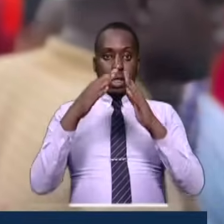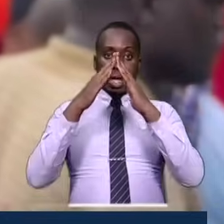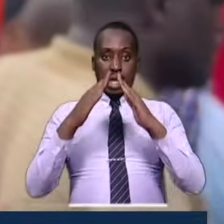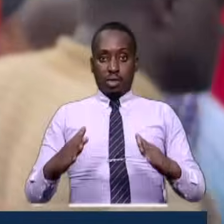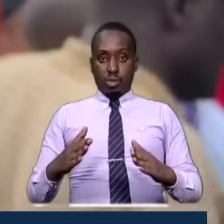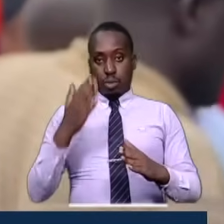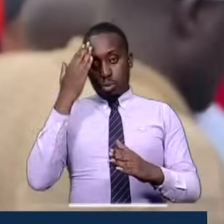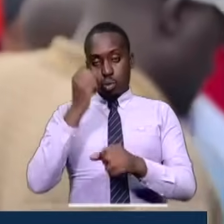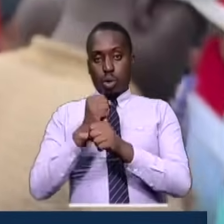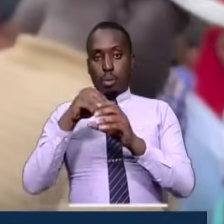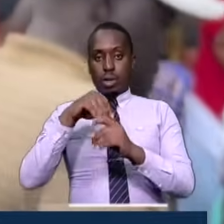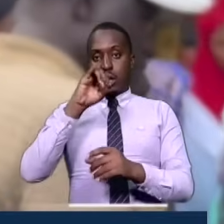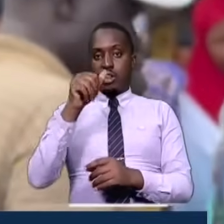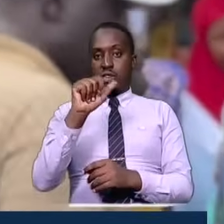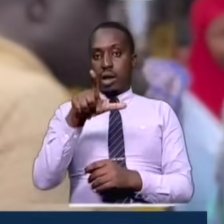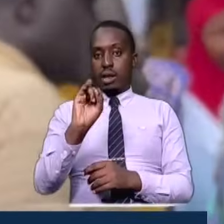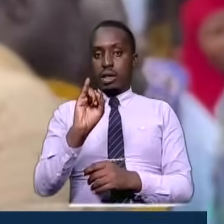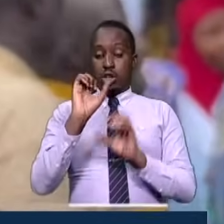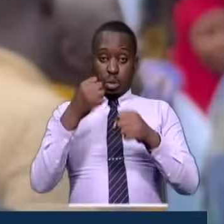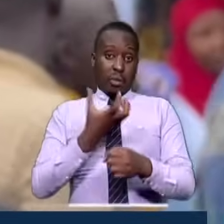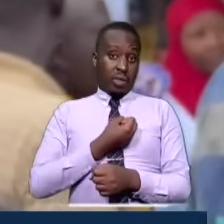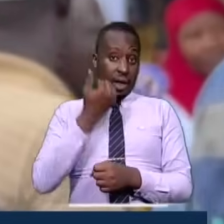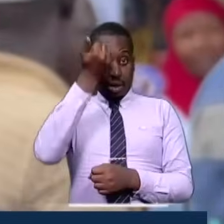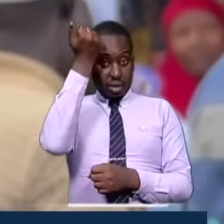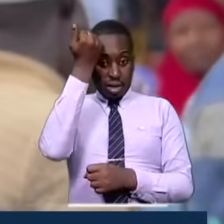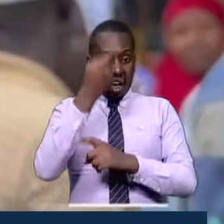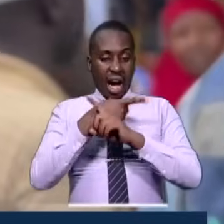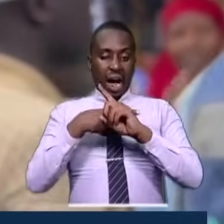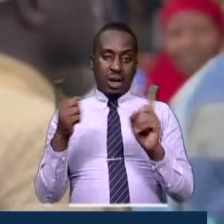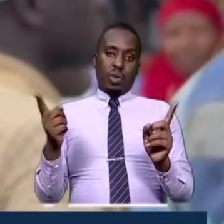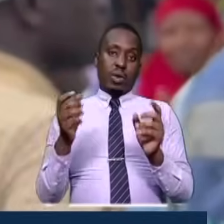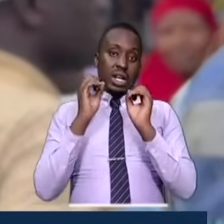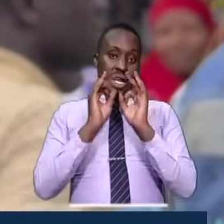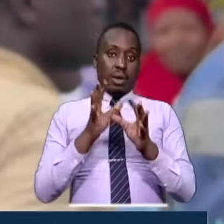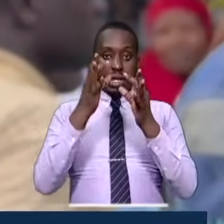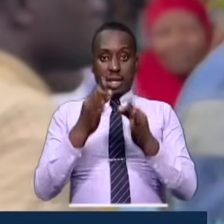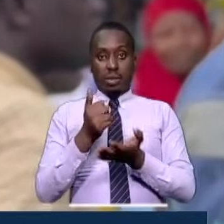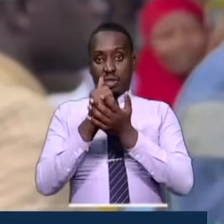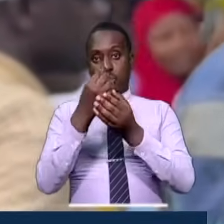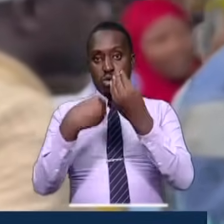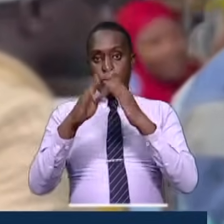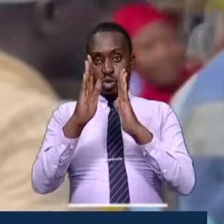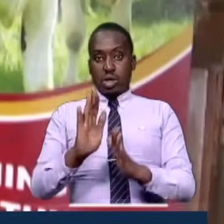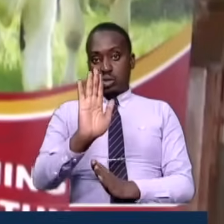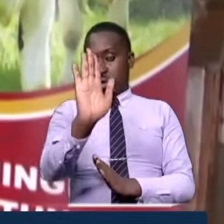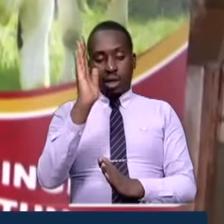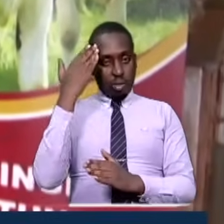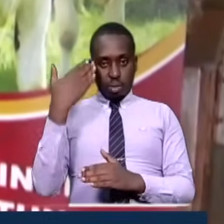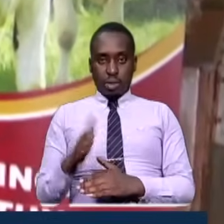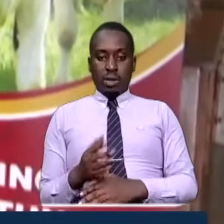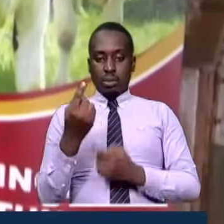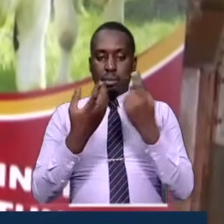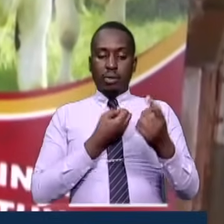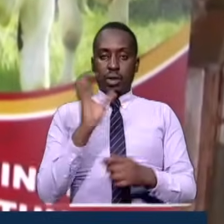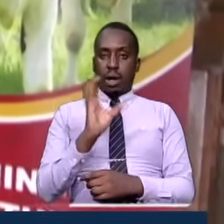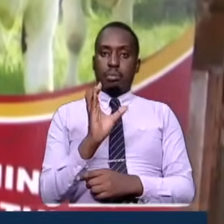ko ari ya jari ishobora kuba bifite asilansi ariko niba hari icyo bamarira umucuruzi ku giti cye ntago tubizi bamwe mu bafite